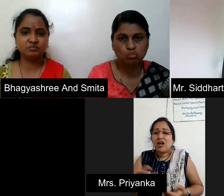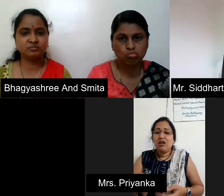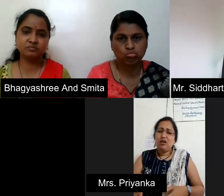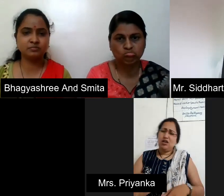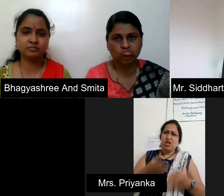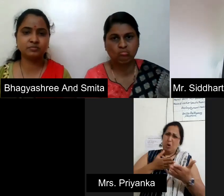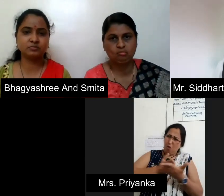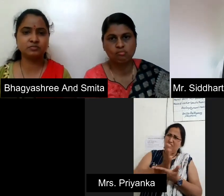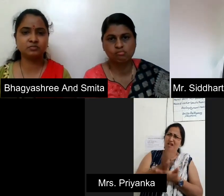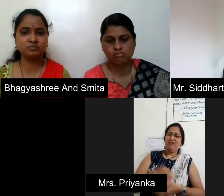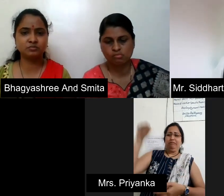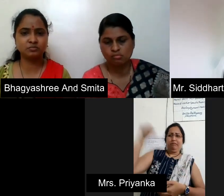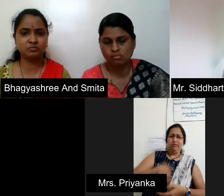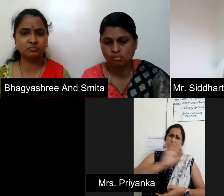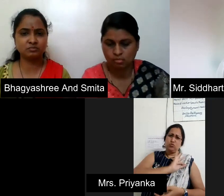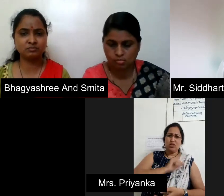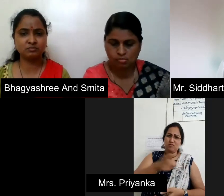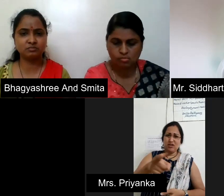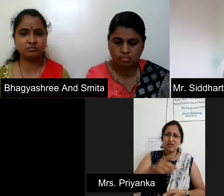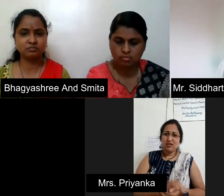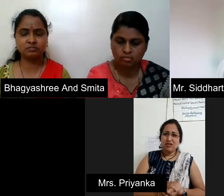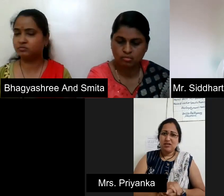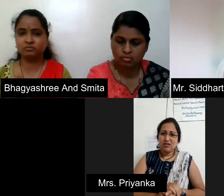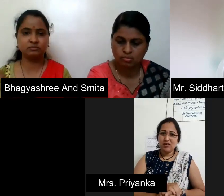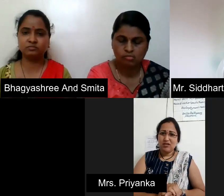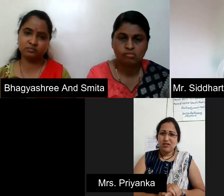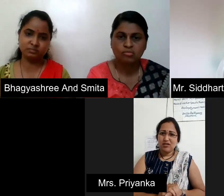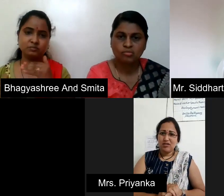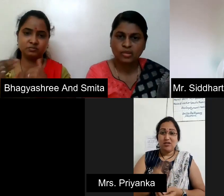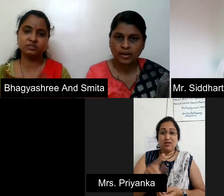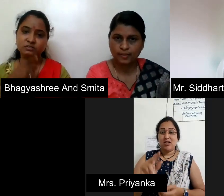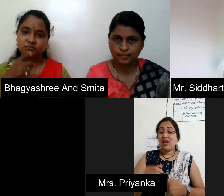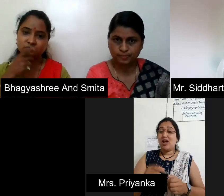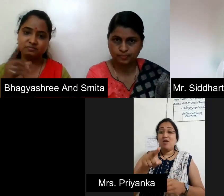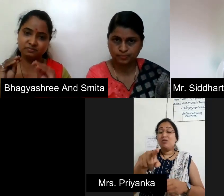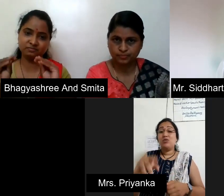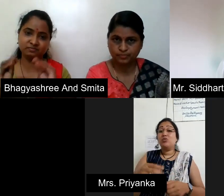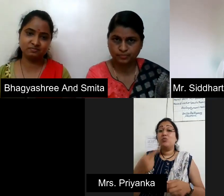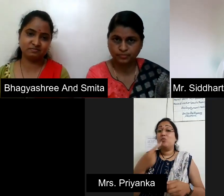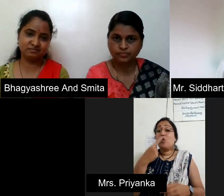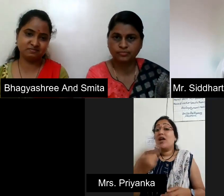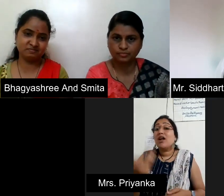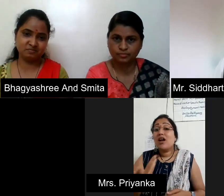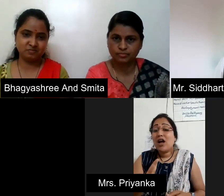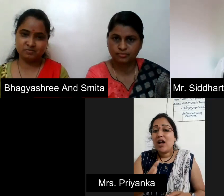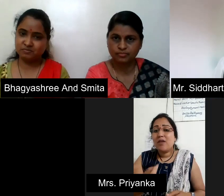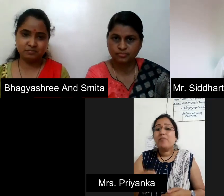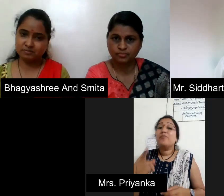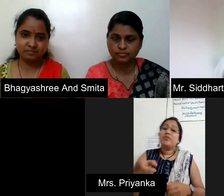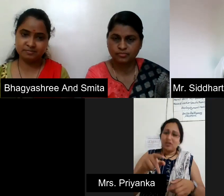तो जीत निश्चय ही संभव है। तो कुछ कुछ कुछ शब्द, कुछ कुछ